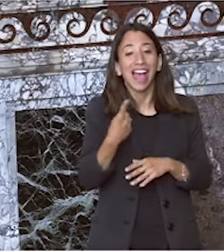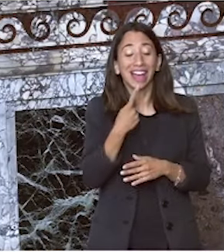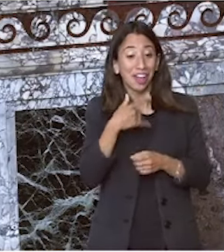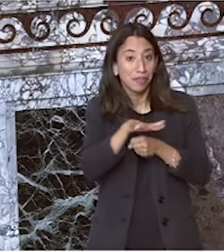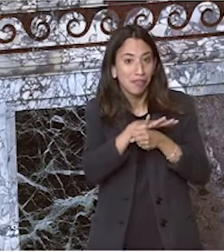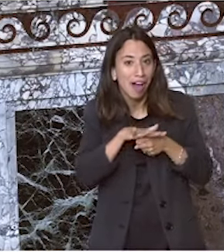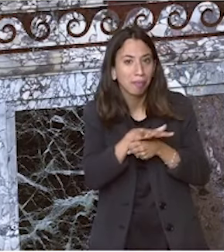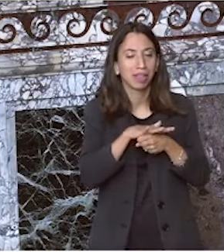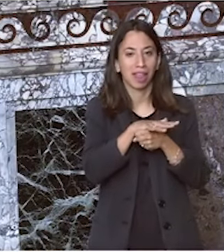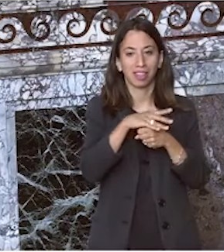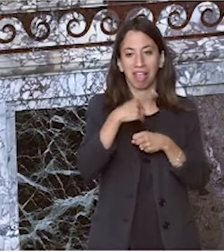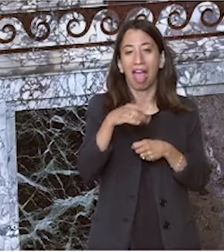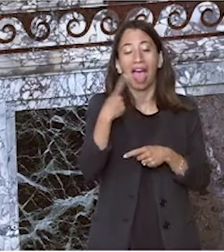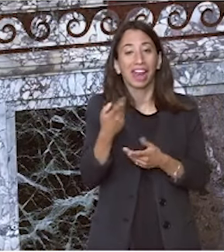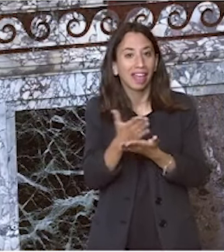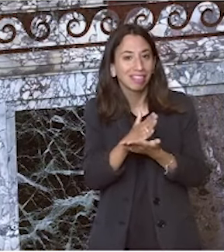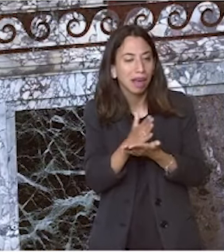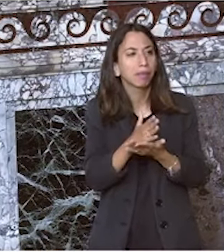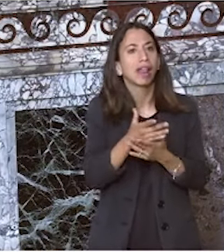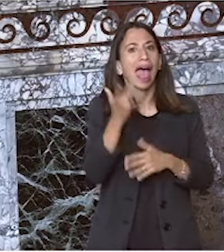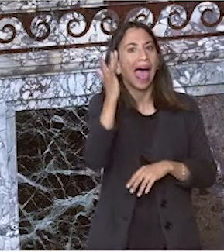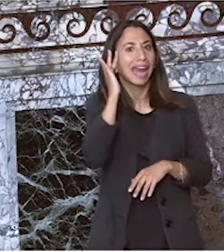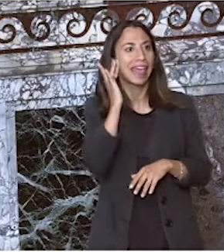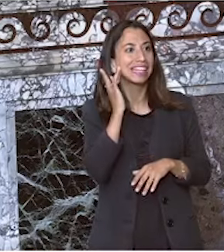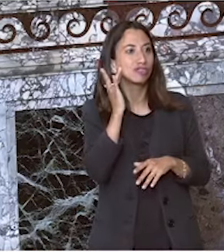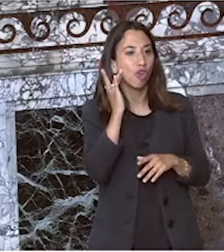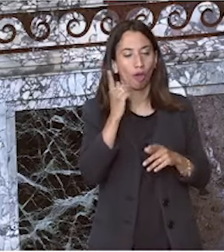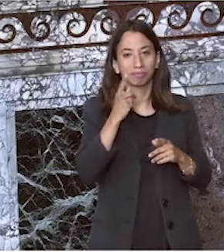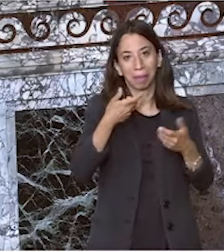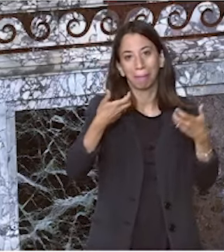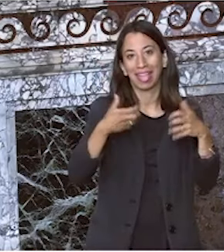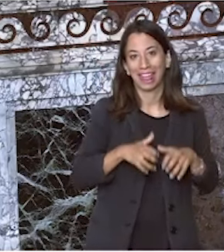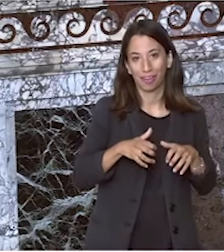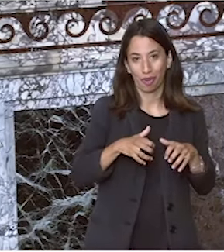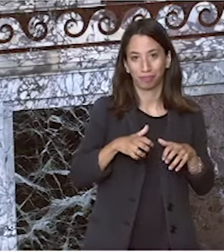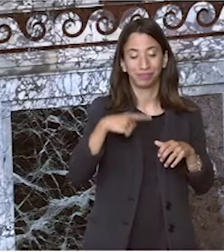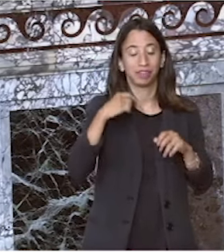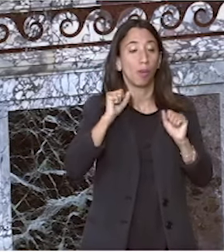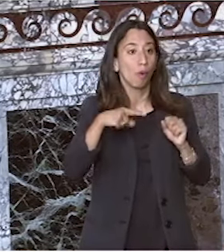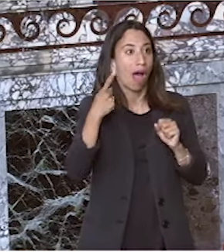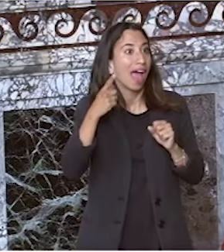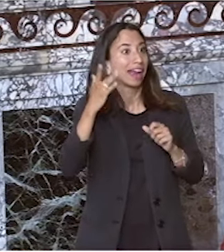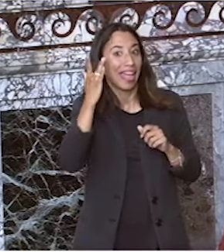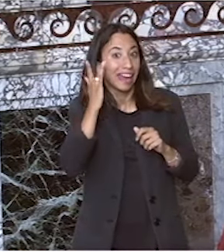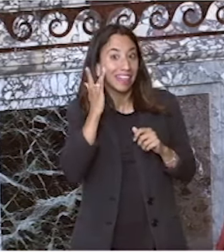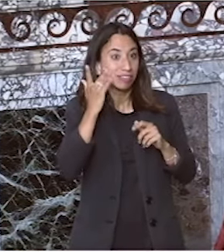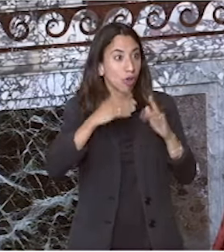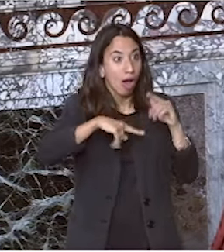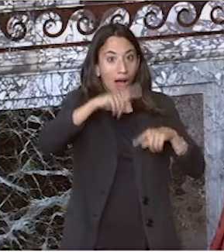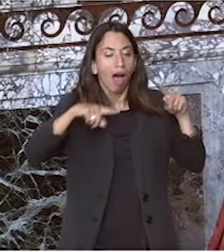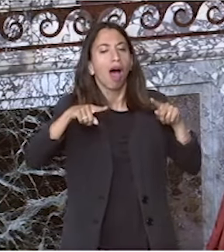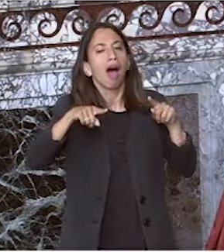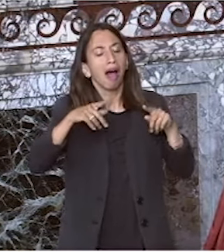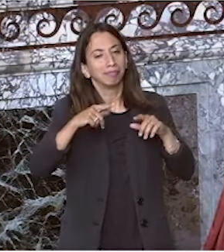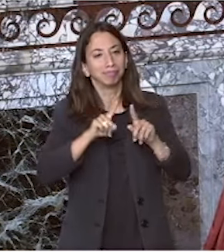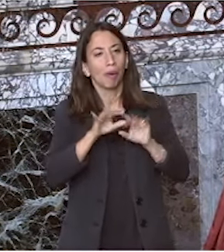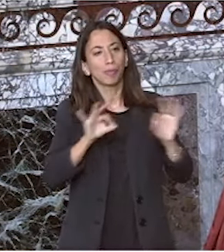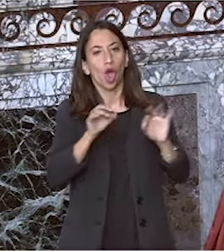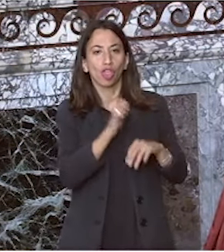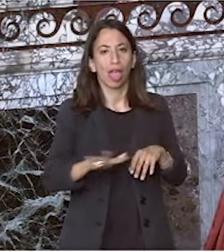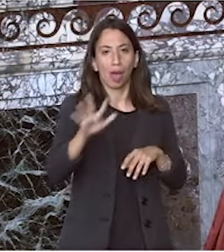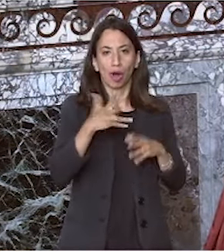di diversificazione dei rischi, attenuando l'impatto delle fluttuazioni cicliche. Si stima che oggi, nell'area